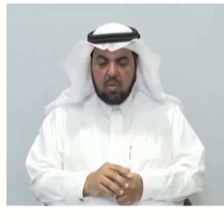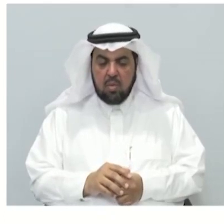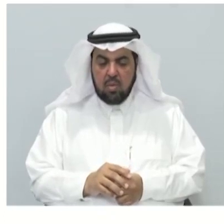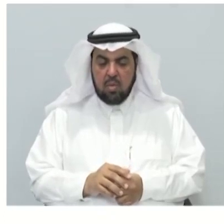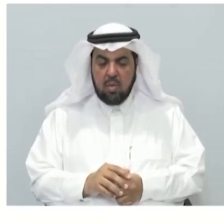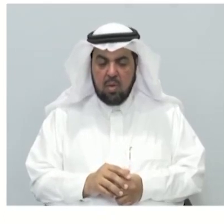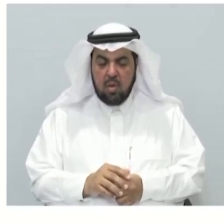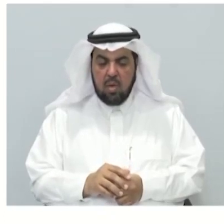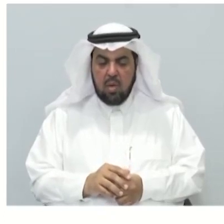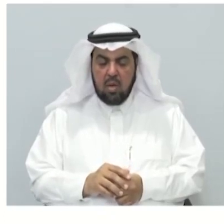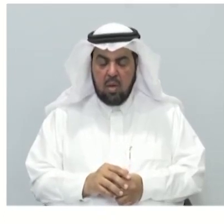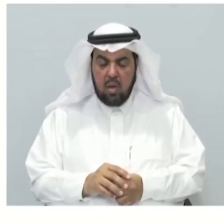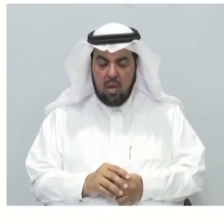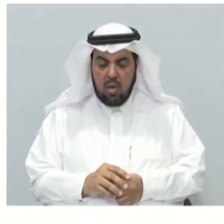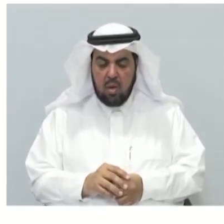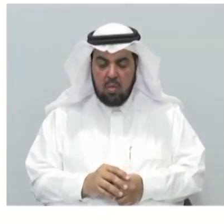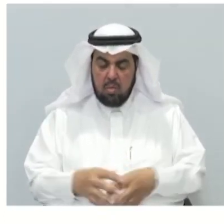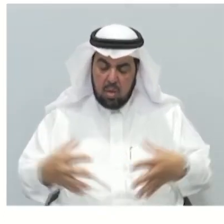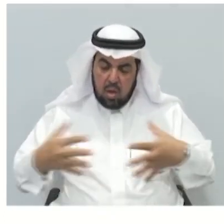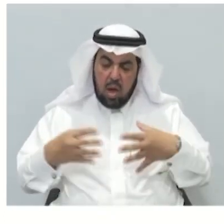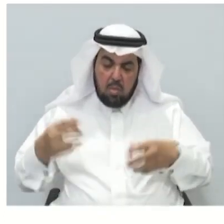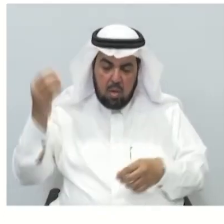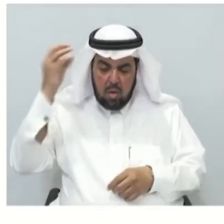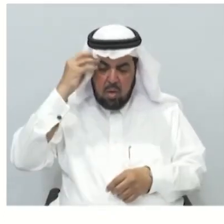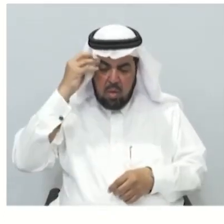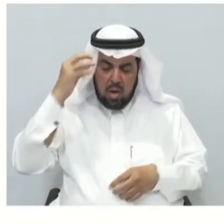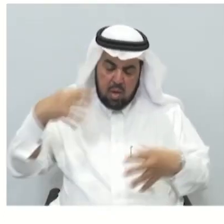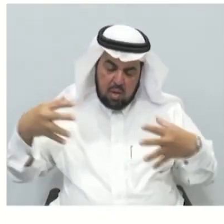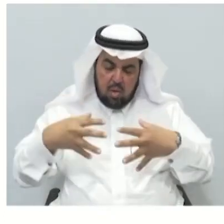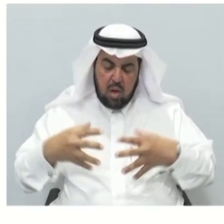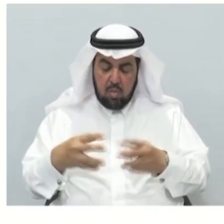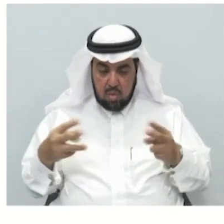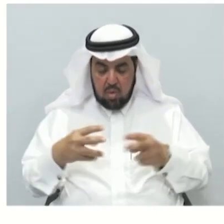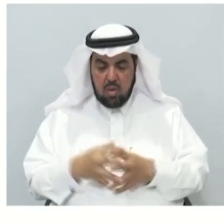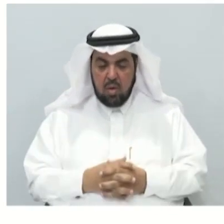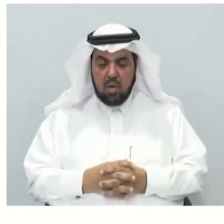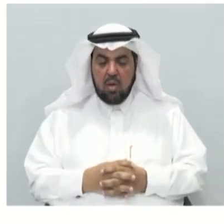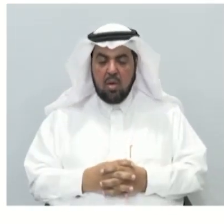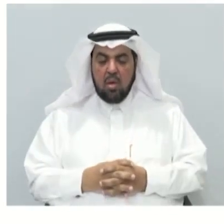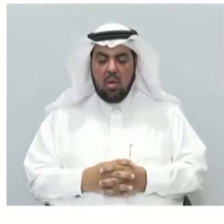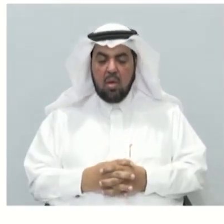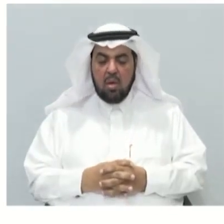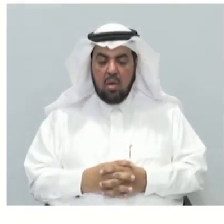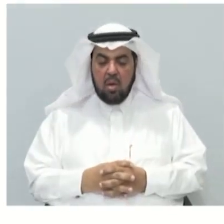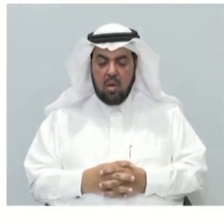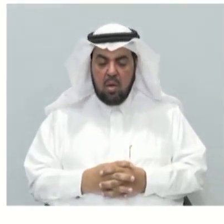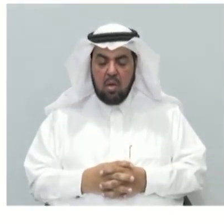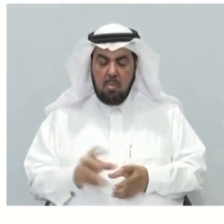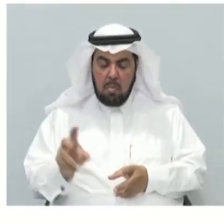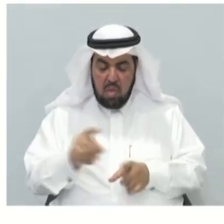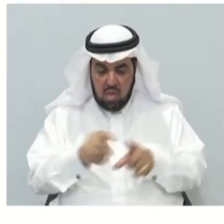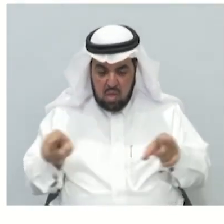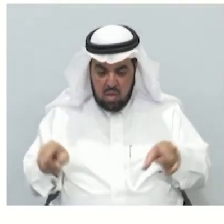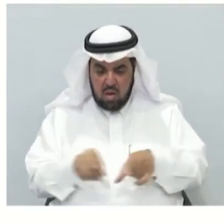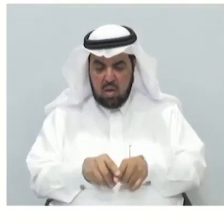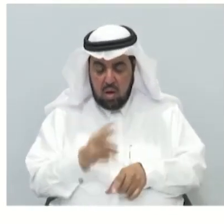هنا ممتاز بايش بالتقابل بالراس اذا كانه عندك مثلث لاحظ معي هنا هذا المثلث اللي